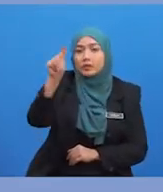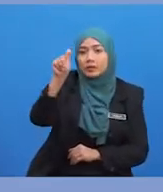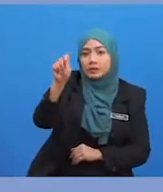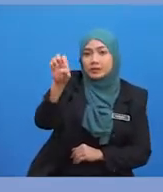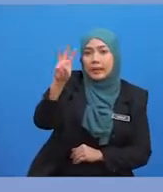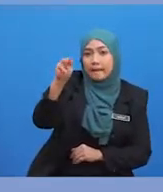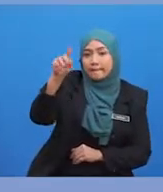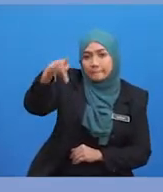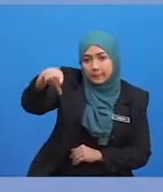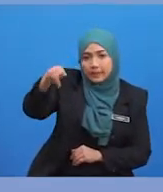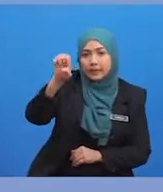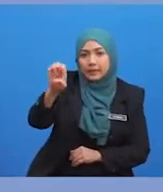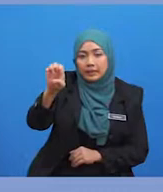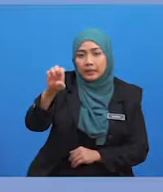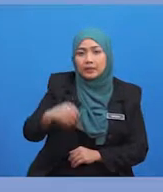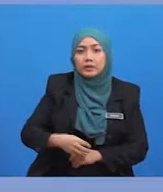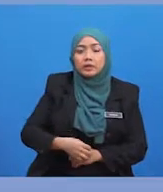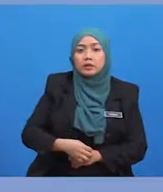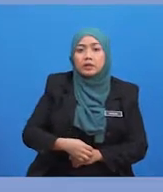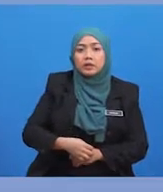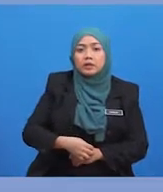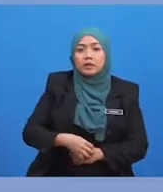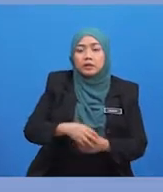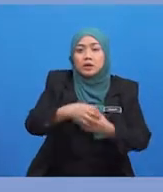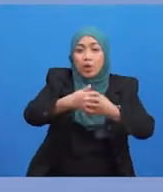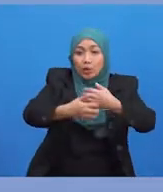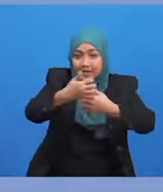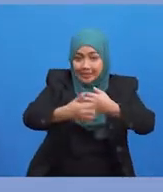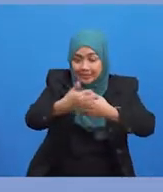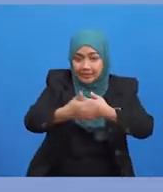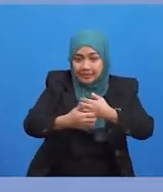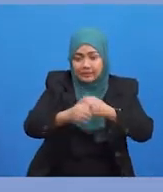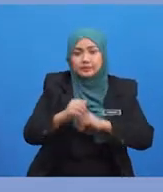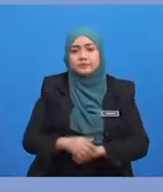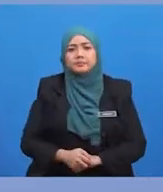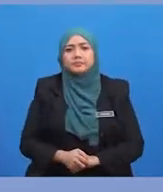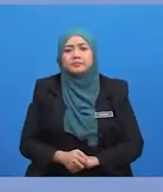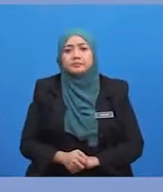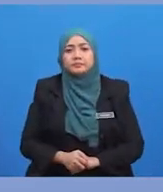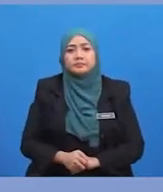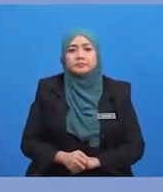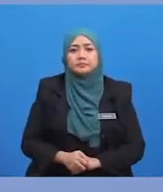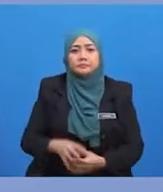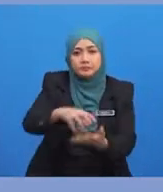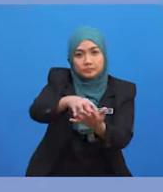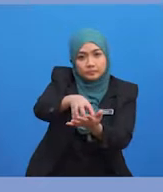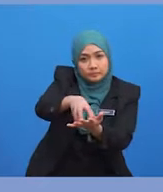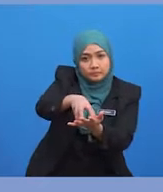roti yang menggunakan yeast, manakala bakteria pula digunakan dalam pembuatan keju dan